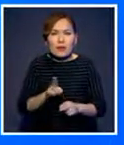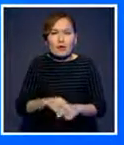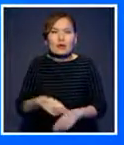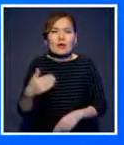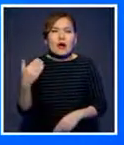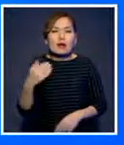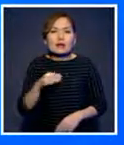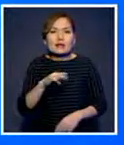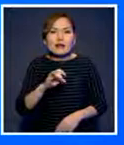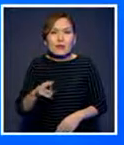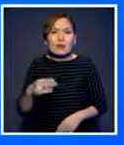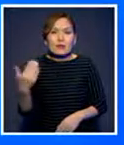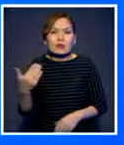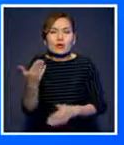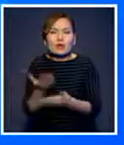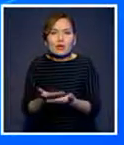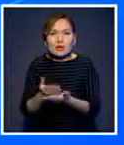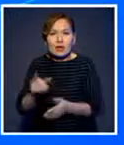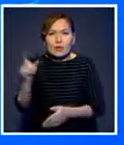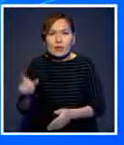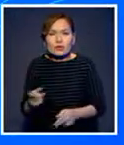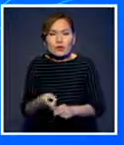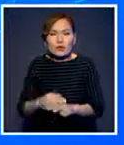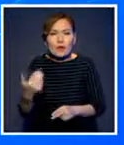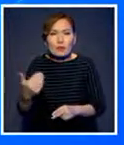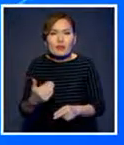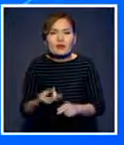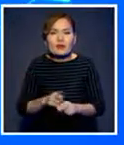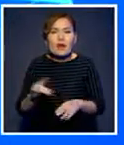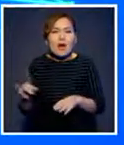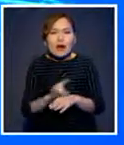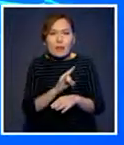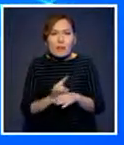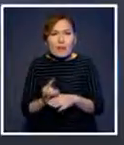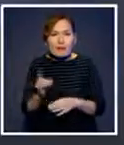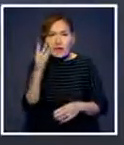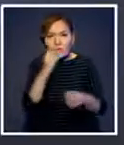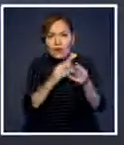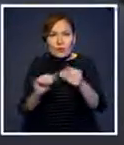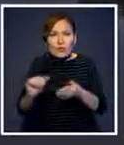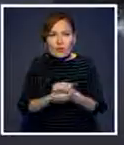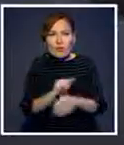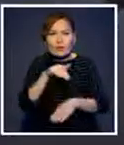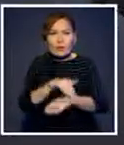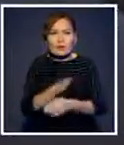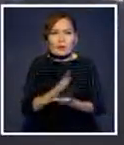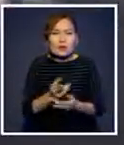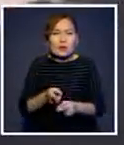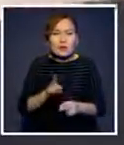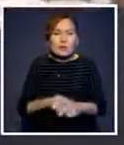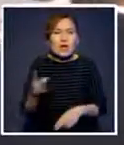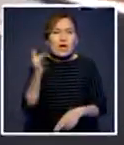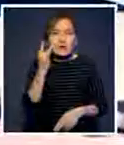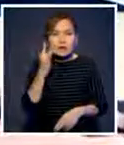Джордж Пападулопалос өзінің федералдық тергеу бюросына жалған куә берген мойындаған. Ол Трамптың сайлауалды штаб мүшелерінің